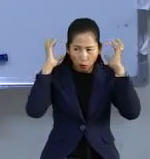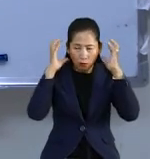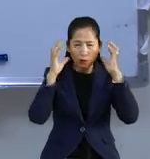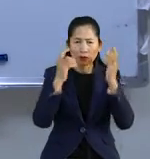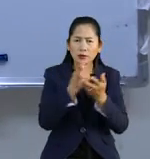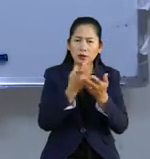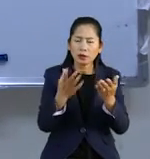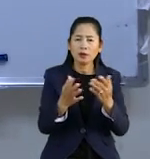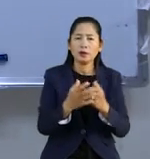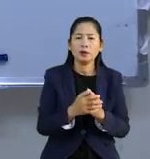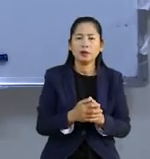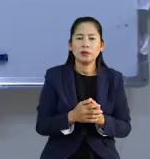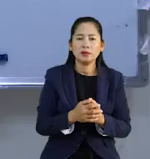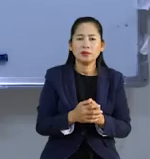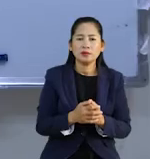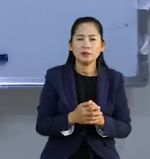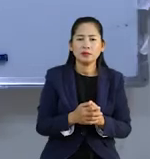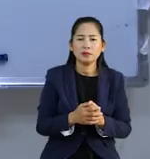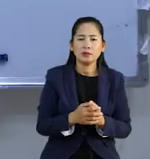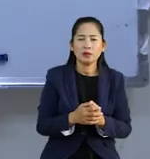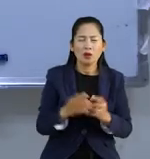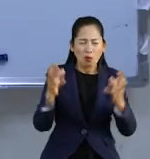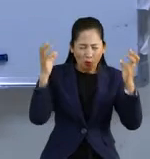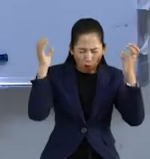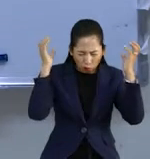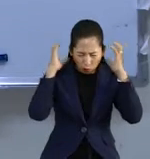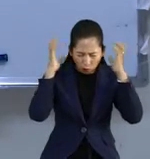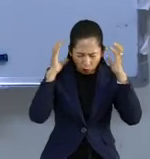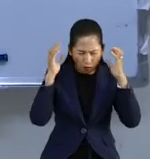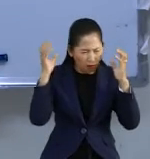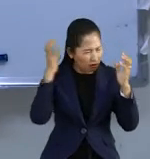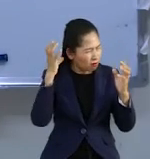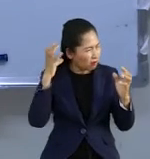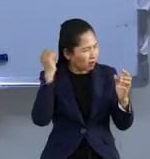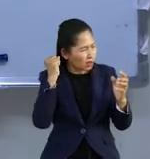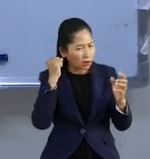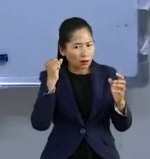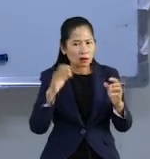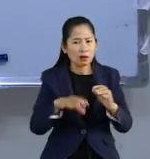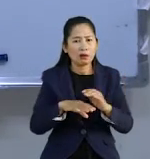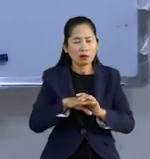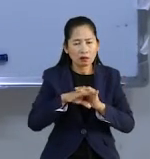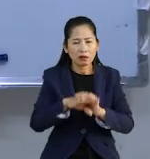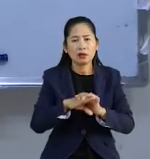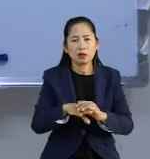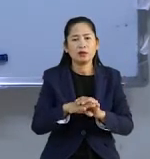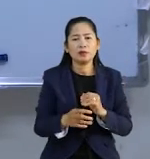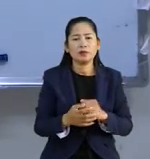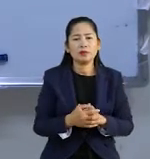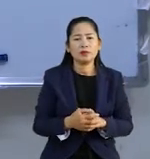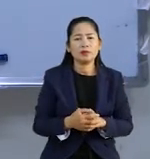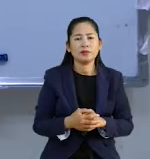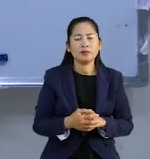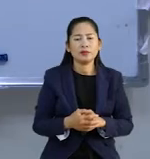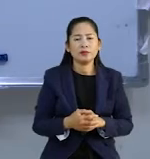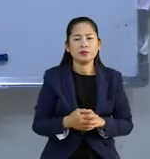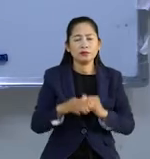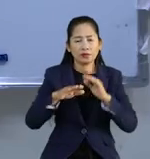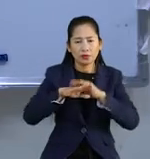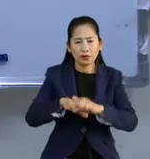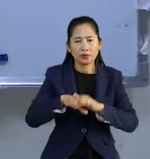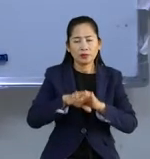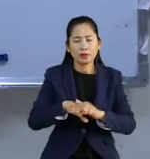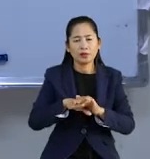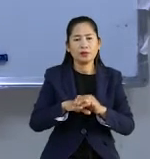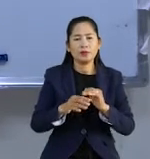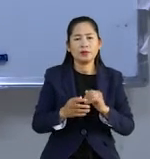ก้อนทำไมได้ก้อนบาต่อลือคลางลือก็กรากนะครับต่อบาหยอบหยอ